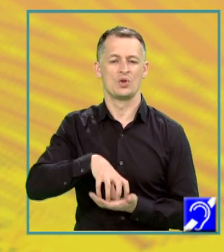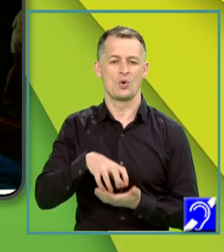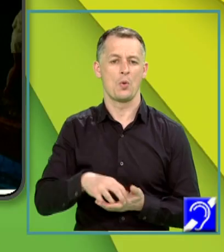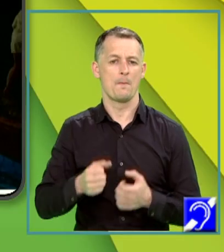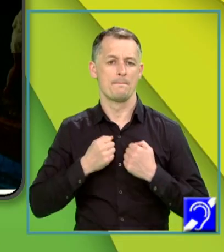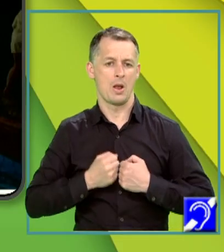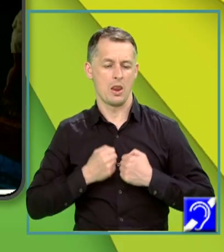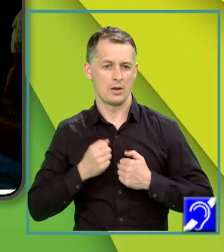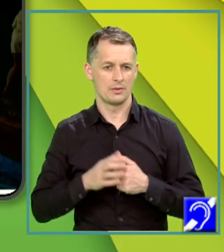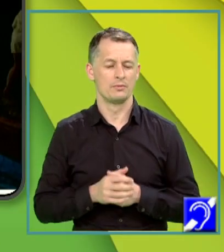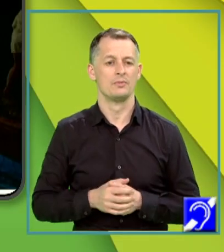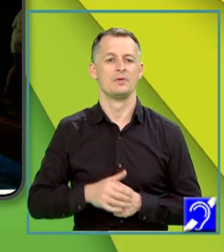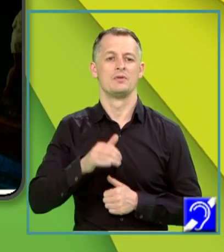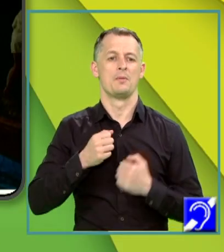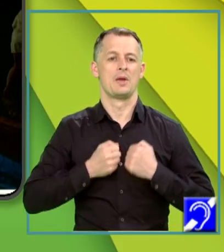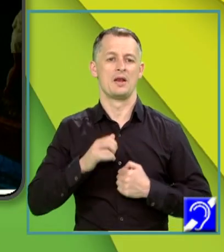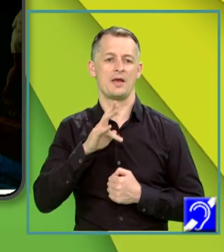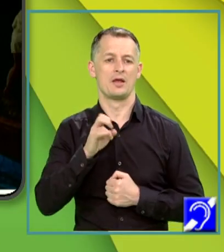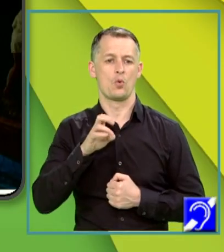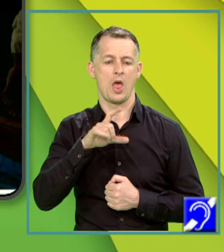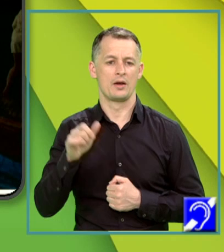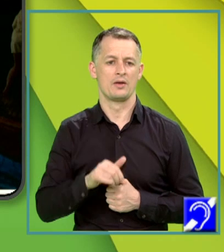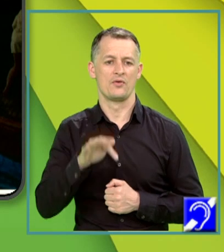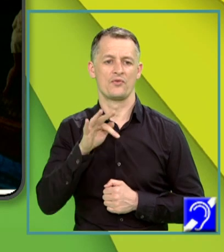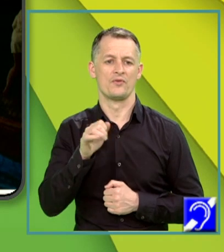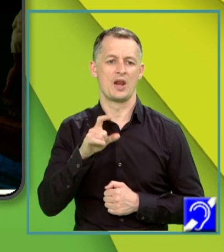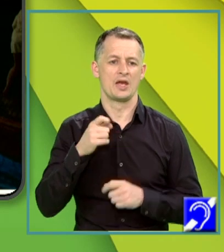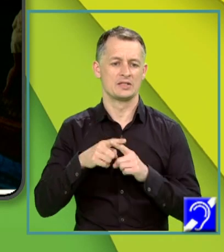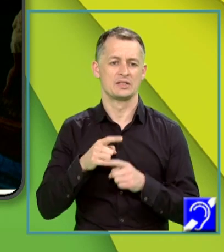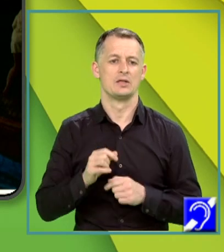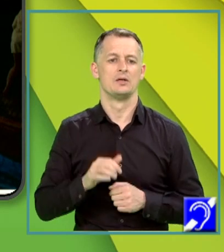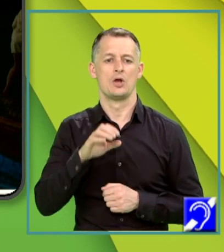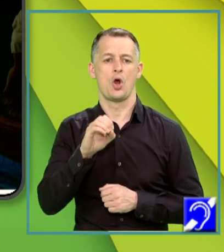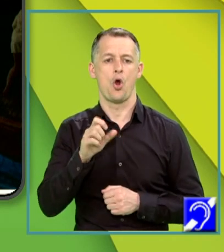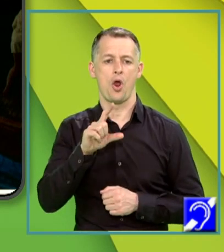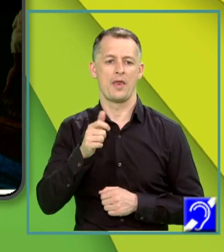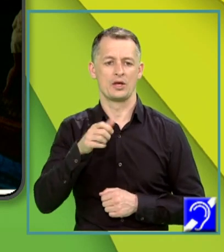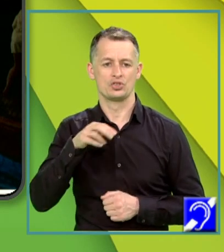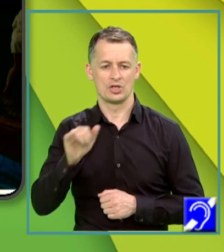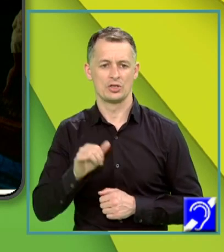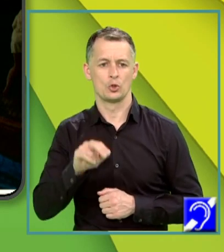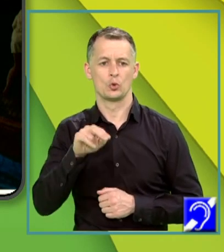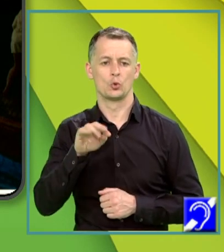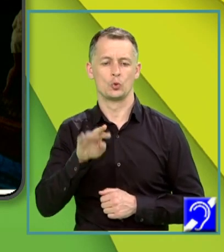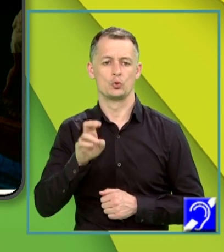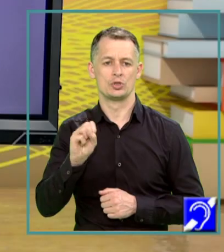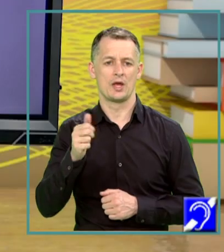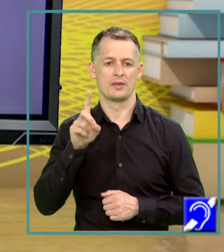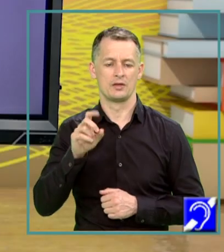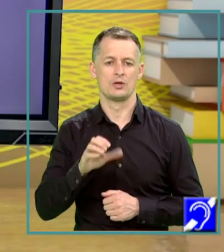respectiv Băile Herculane Băile Felix Băile Olănești Băile Tușnad Băile Govora Techirghiol și așa mai departe